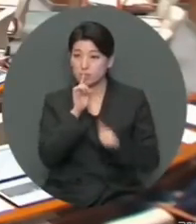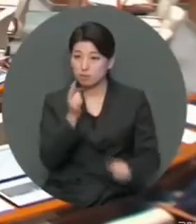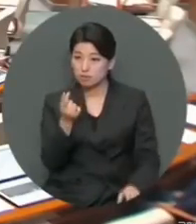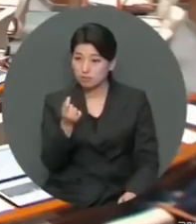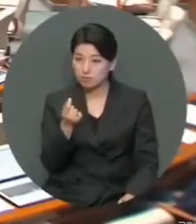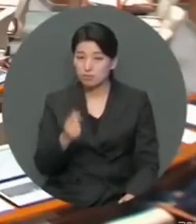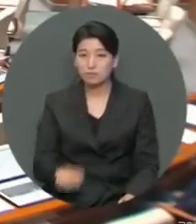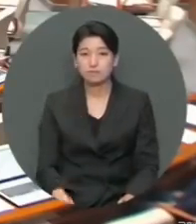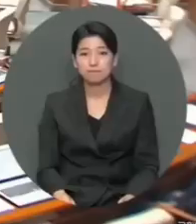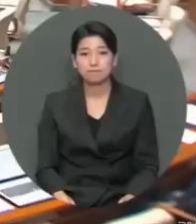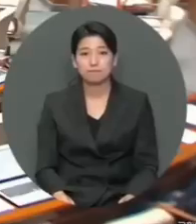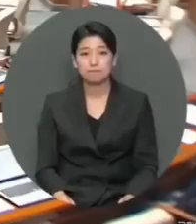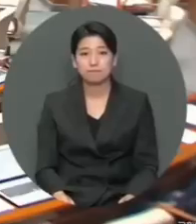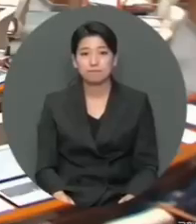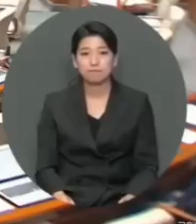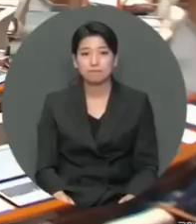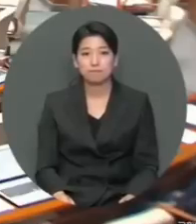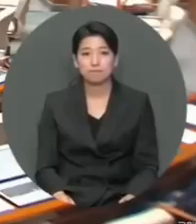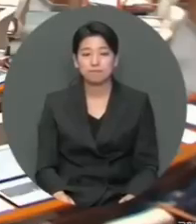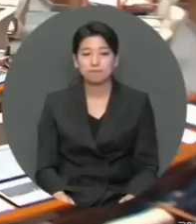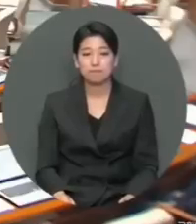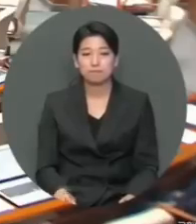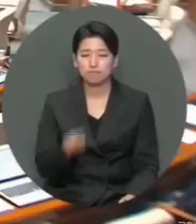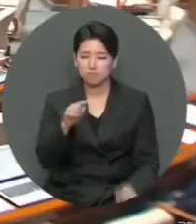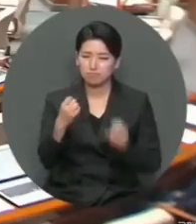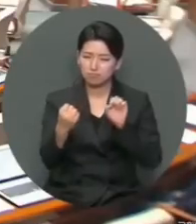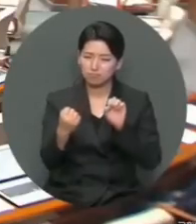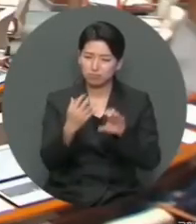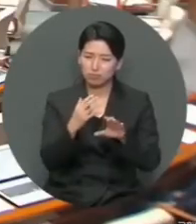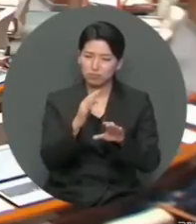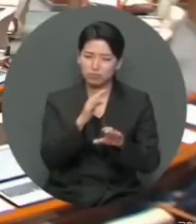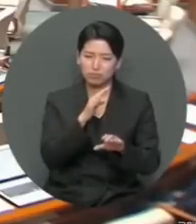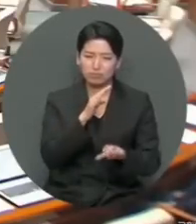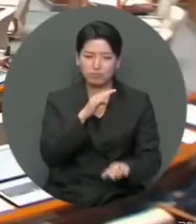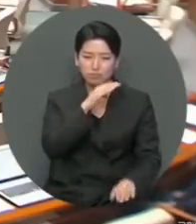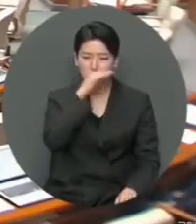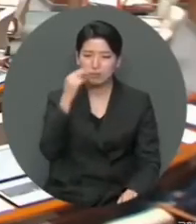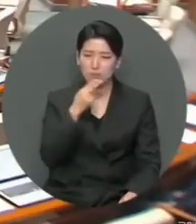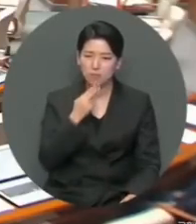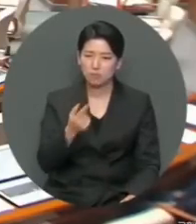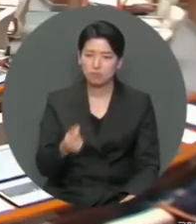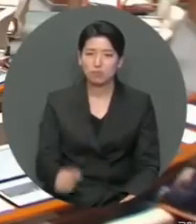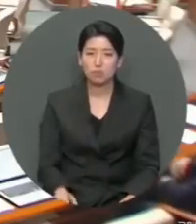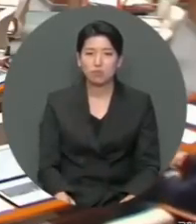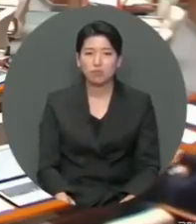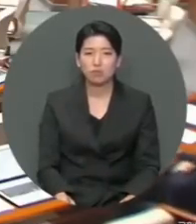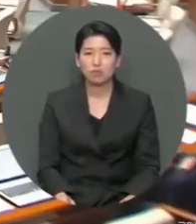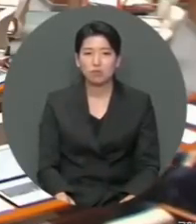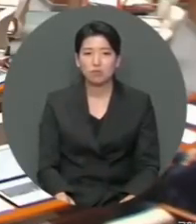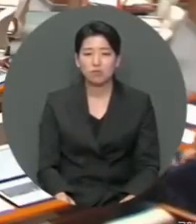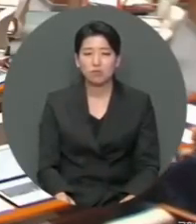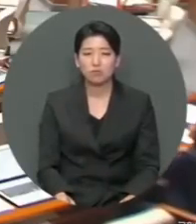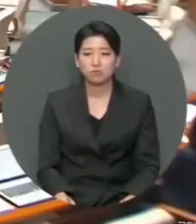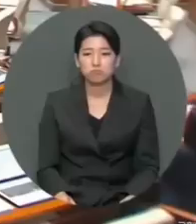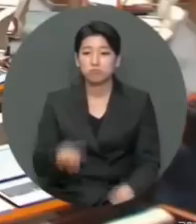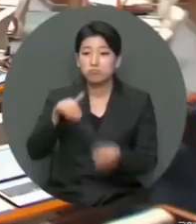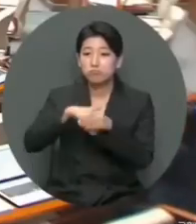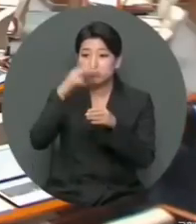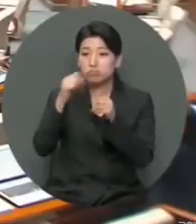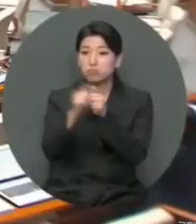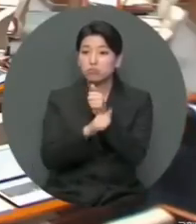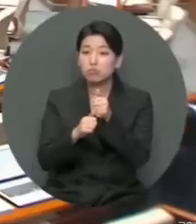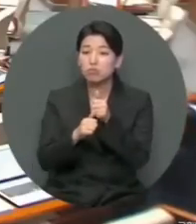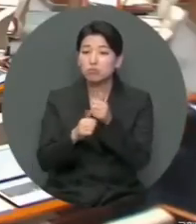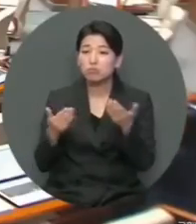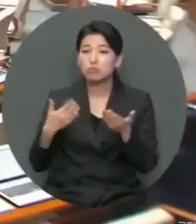네, 그렇습니다. 그렇게 말씀하시는 건 적절하지 않은 것 같습니다. 왜냐하면요. 네. 그러면 선관위는 뭐 하는